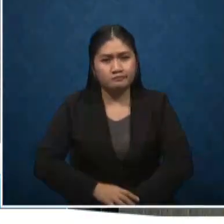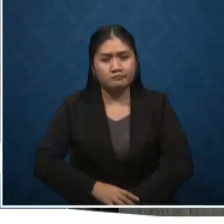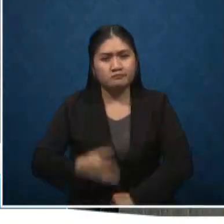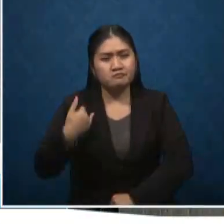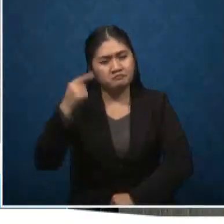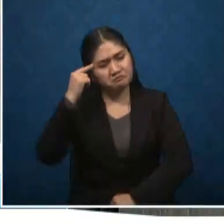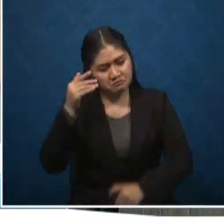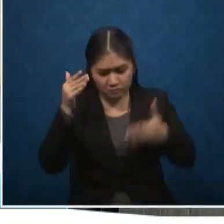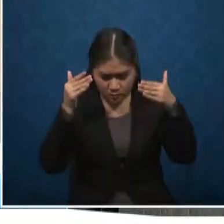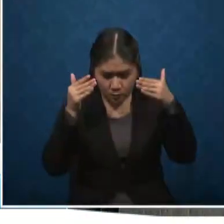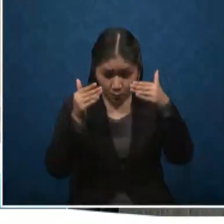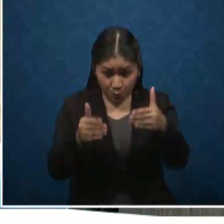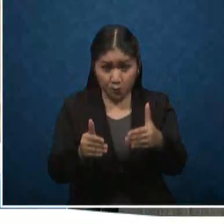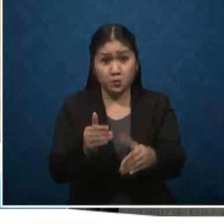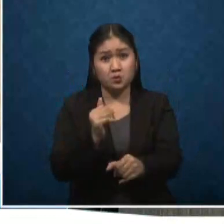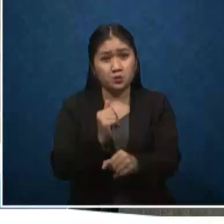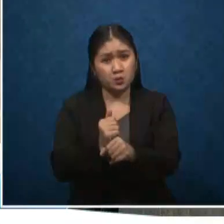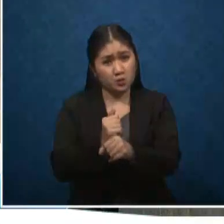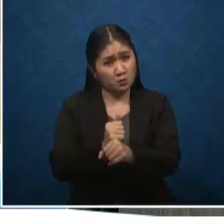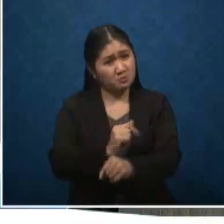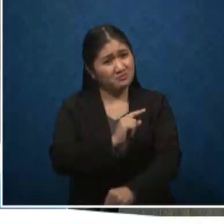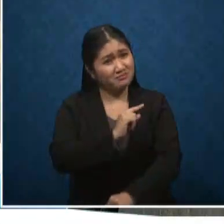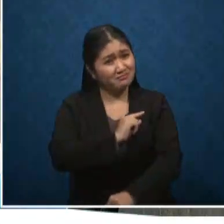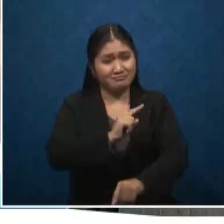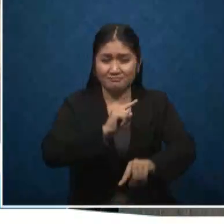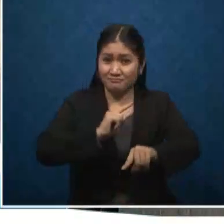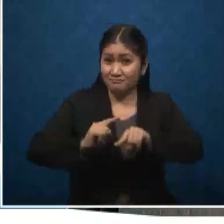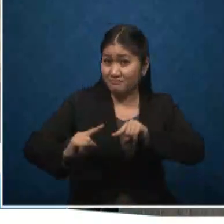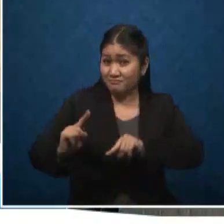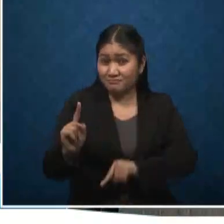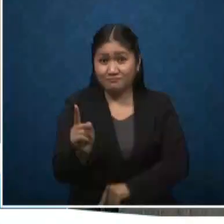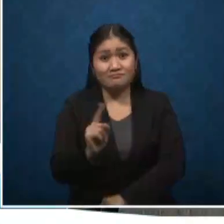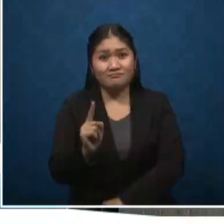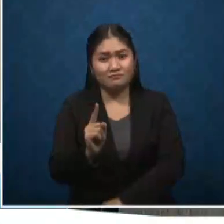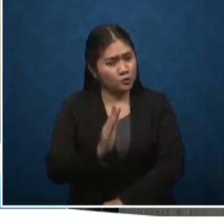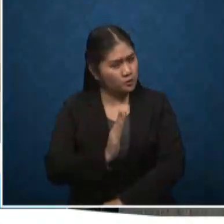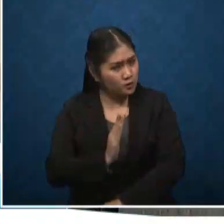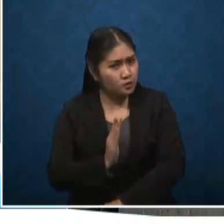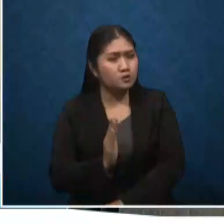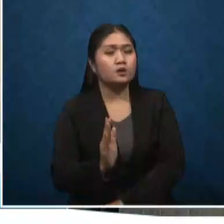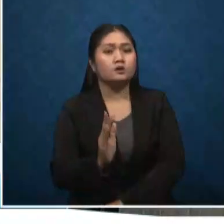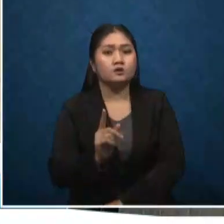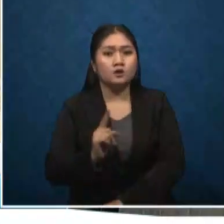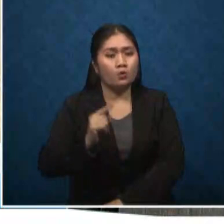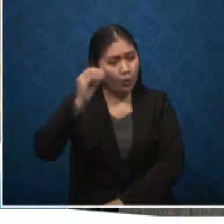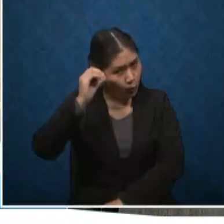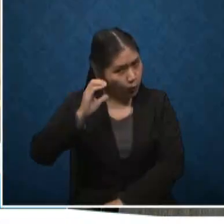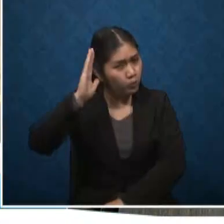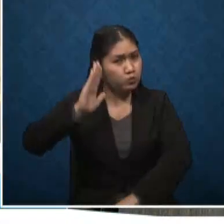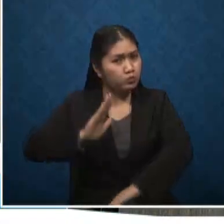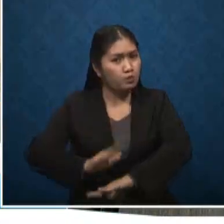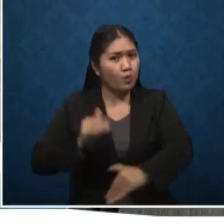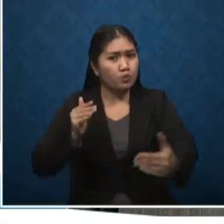ความตั้งใจในการปฏิบัติหน้าที่มากน้อยแค่ไหนมีความซื่อสัตย์สุจริตมีความรู้ความสามารถแค่ไหน